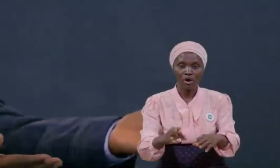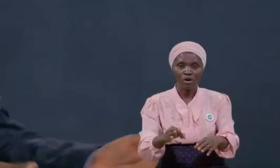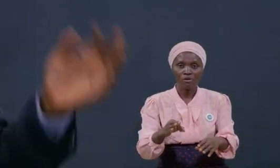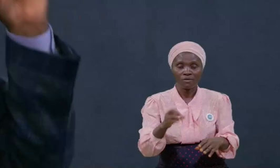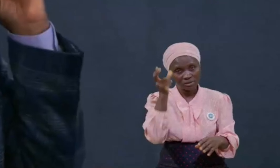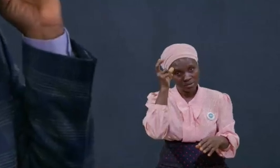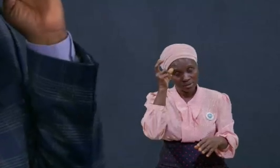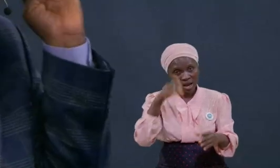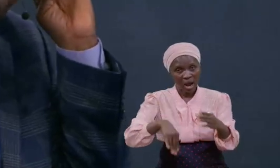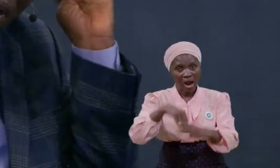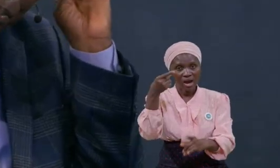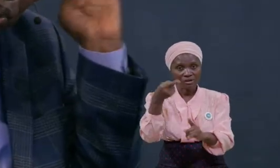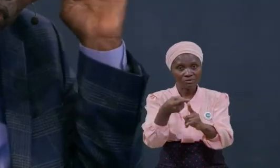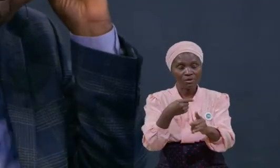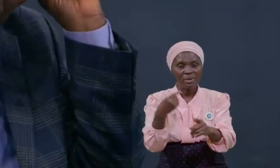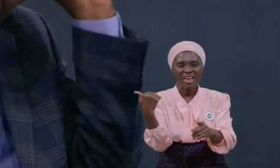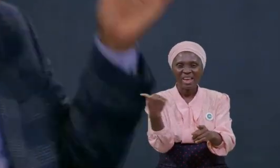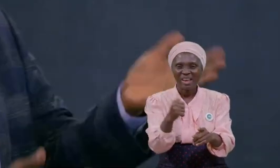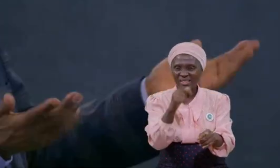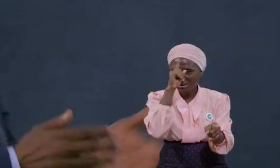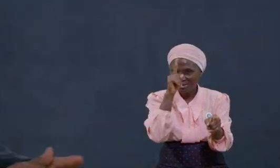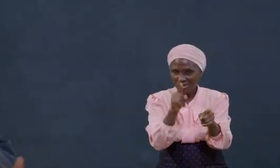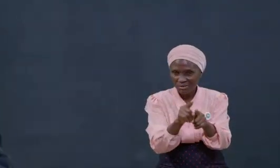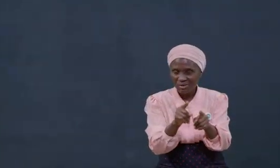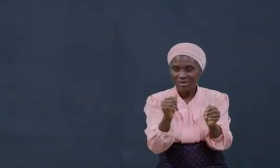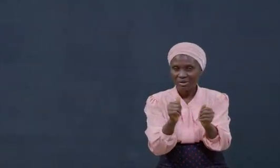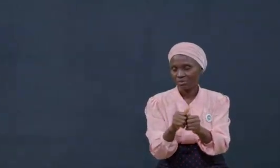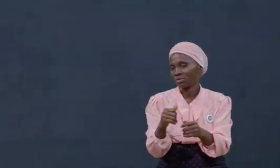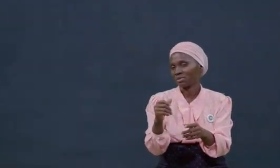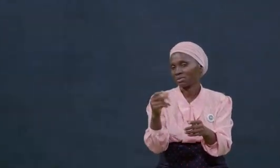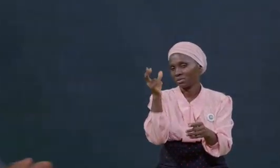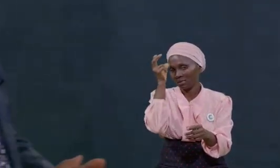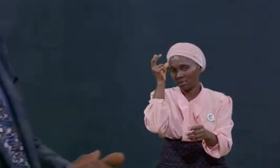Satan. Ensuite, vous serez réellement mes disciples.